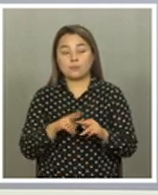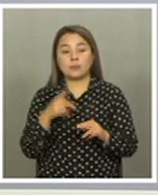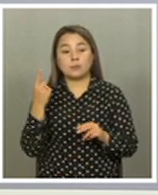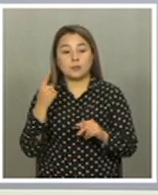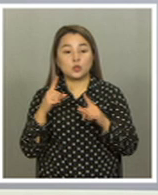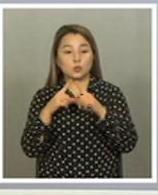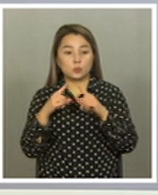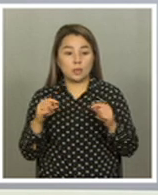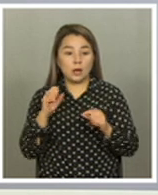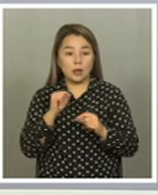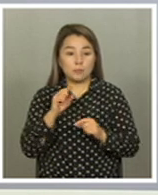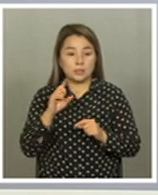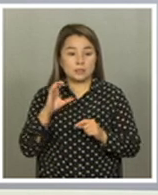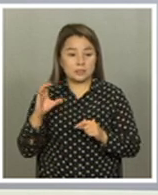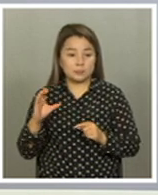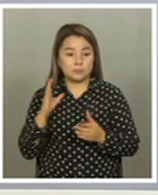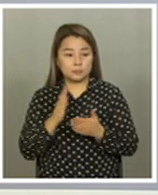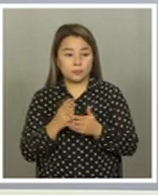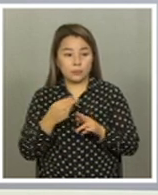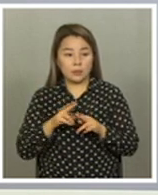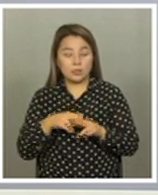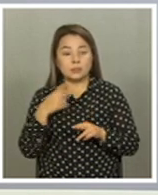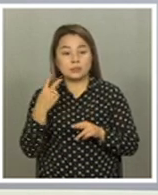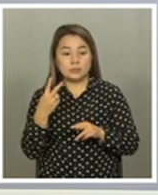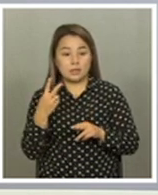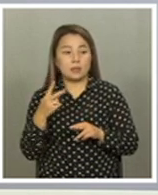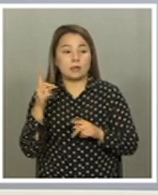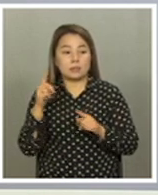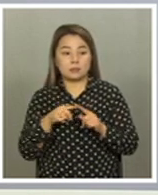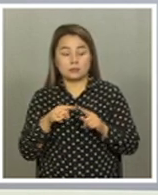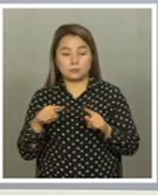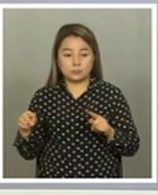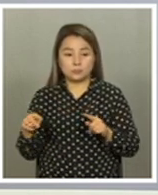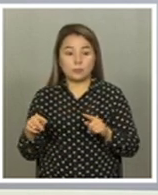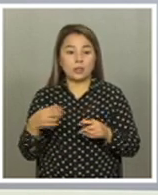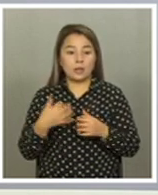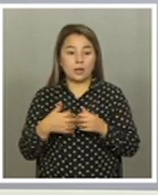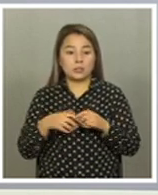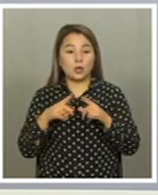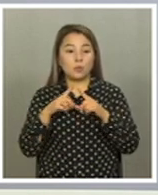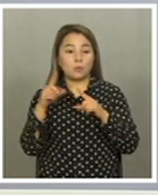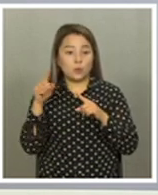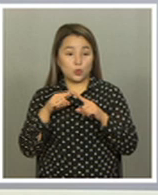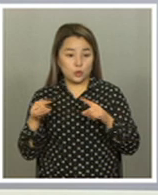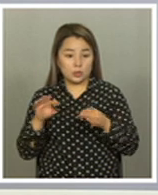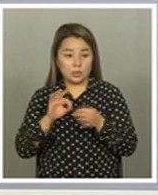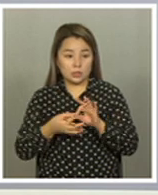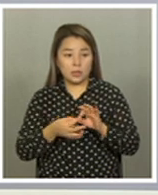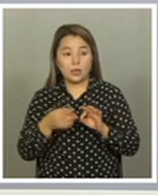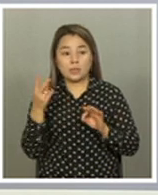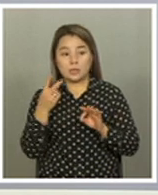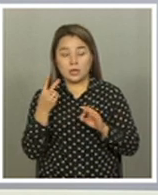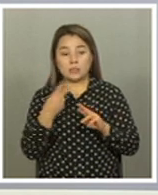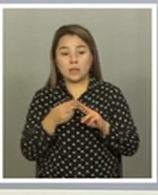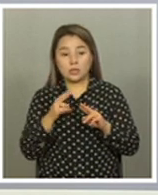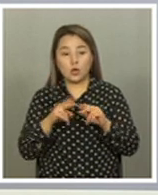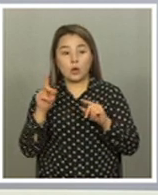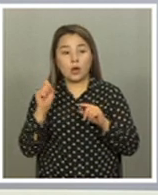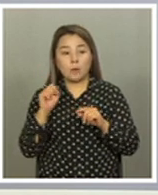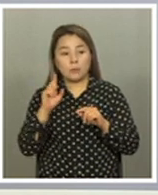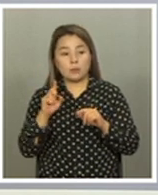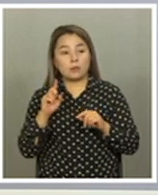А, Б, С үшбұрышында екі қабырға мен олардың арасындағы бұрышы мен, мынау екінші үшбұрыштағы, яғни А1, Б1,